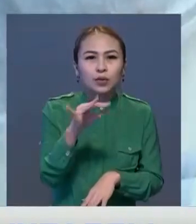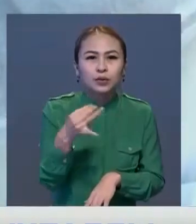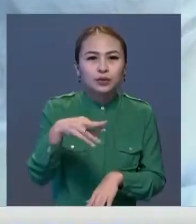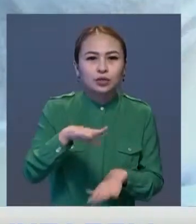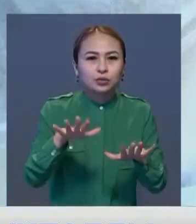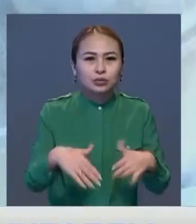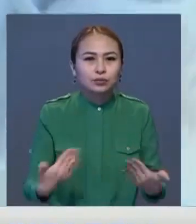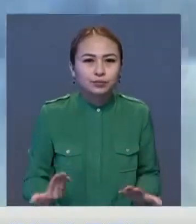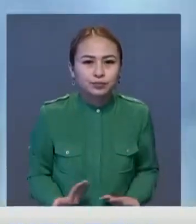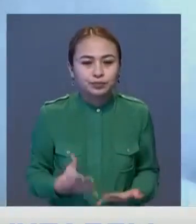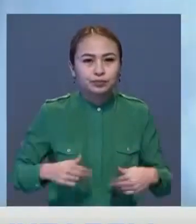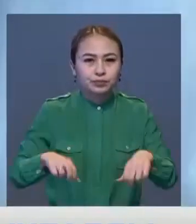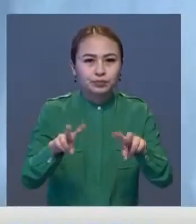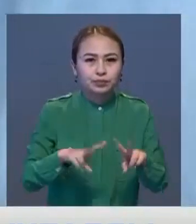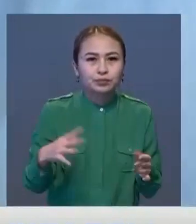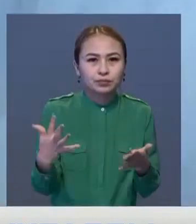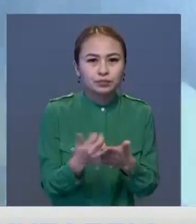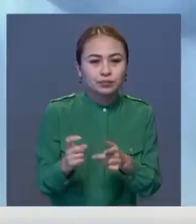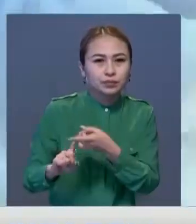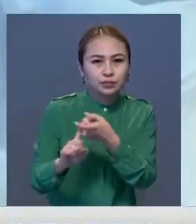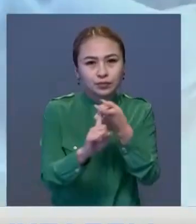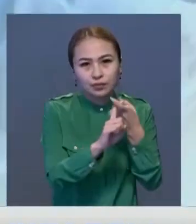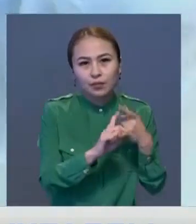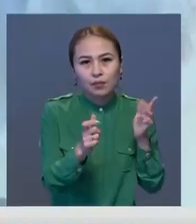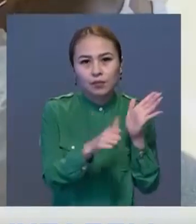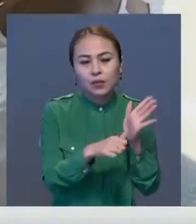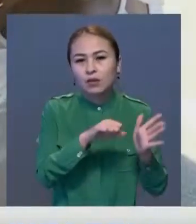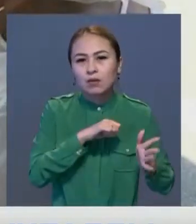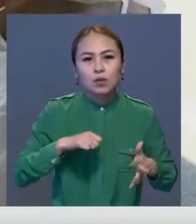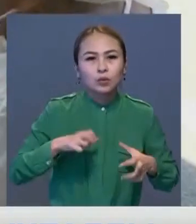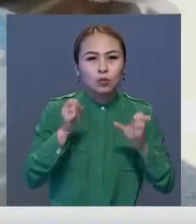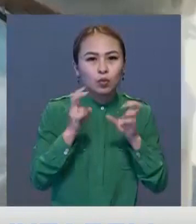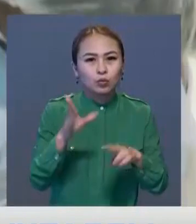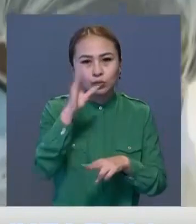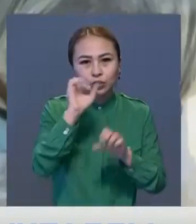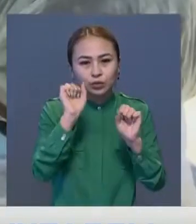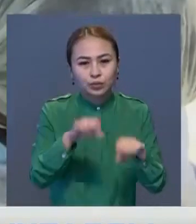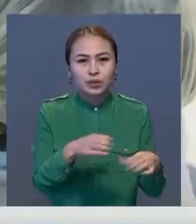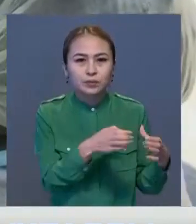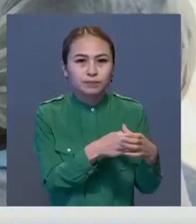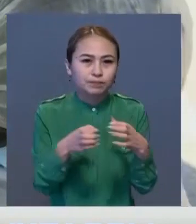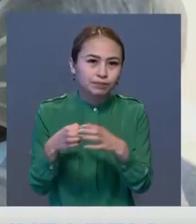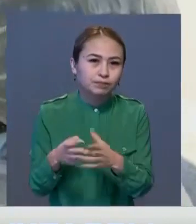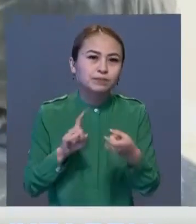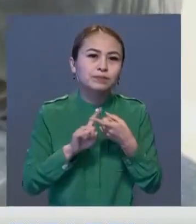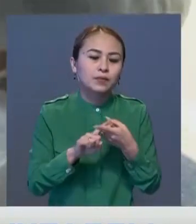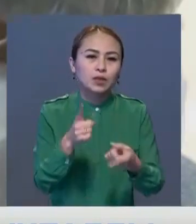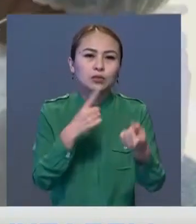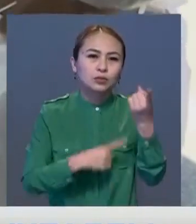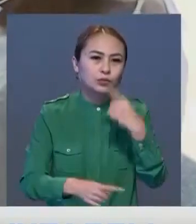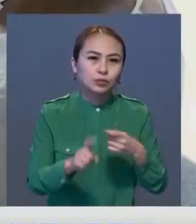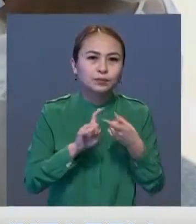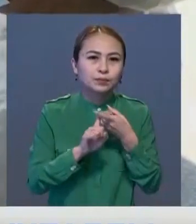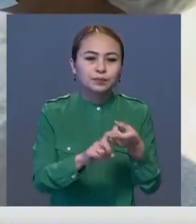штатының тұрғындарынан алынған. Мамандар анықталған вирустардың ішіндегі алтауы ең қауіпті болуы мүмкін деп топшылайды, және инфекция қайта